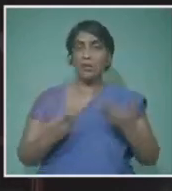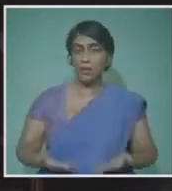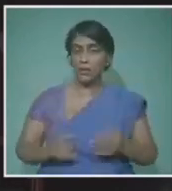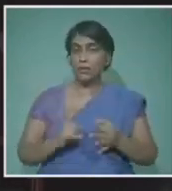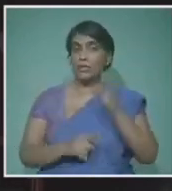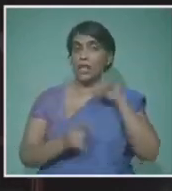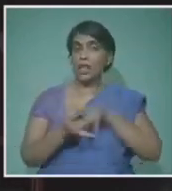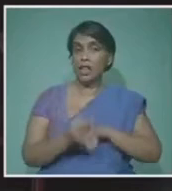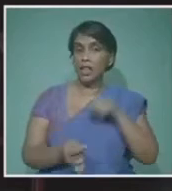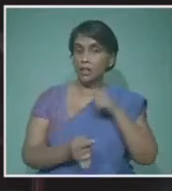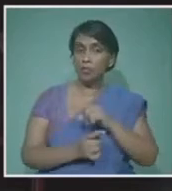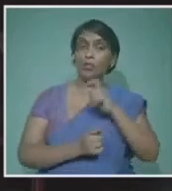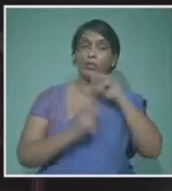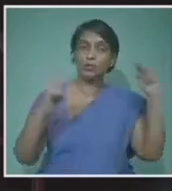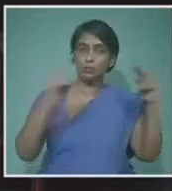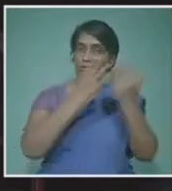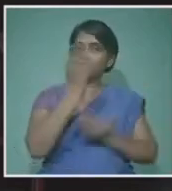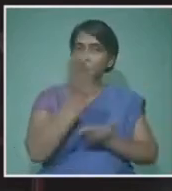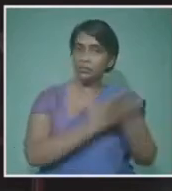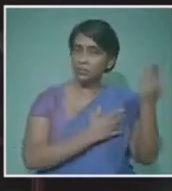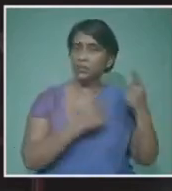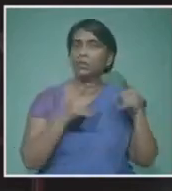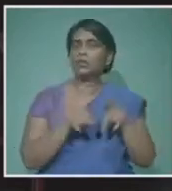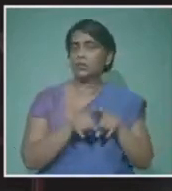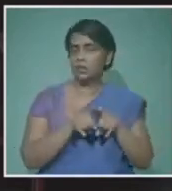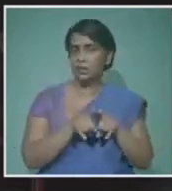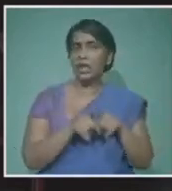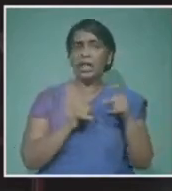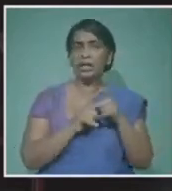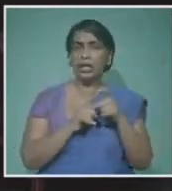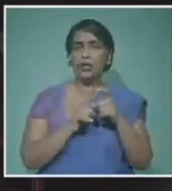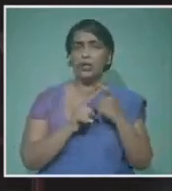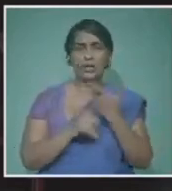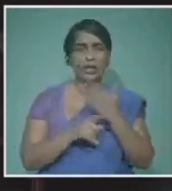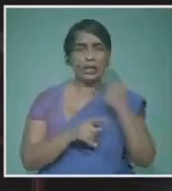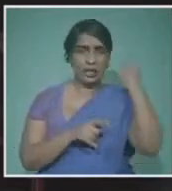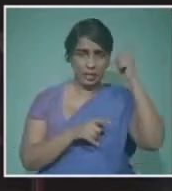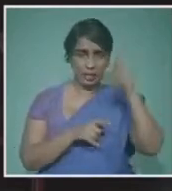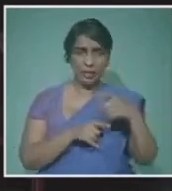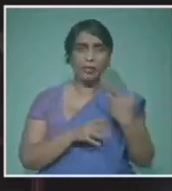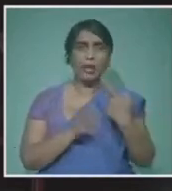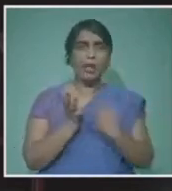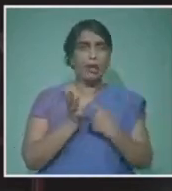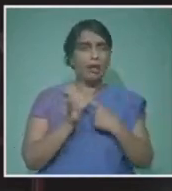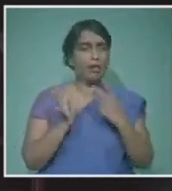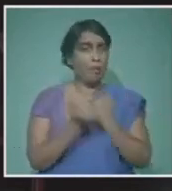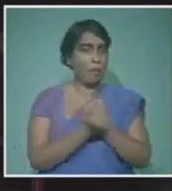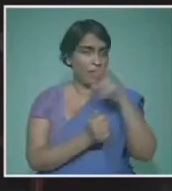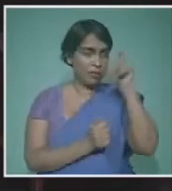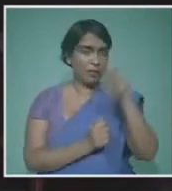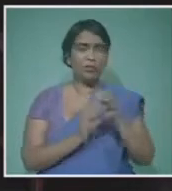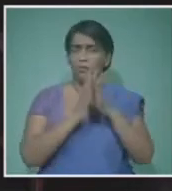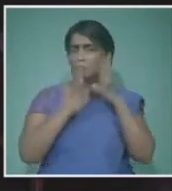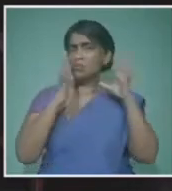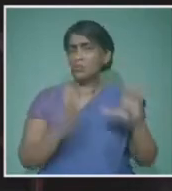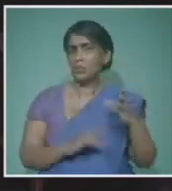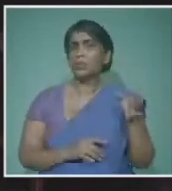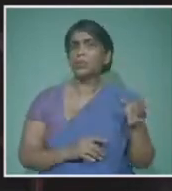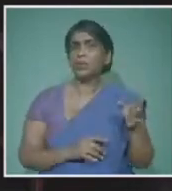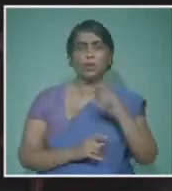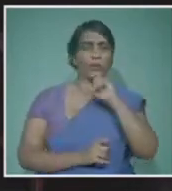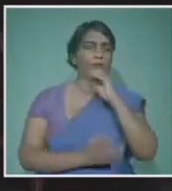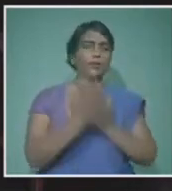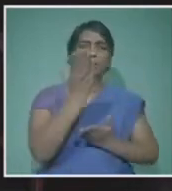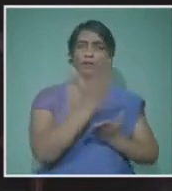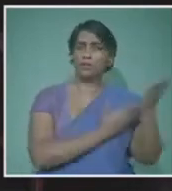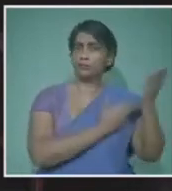ලේකම්තුමත් ශ්‍රේෂ්ඨ අධිකරණයටත් සහ දිලුක්සි ඩයස් මැතිතුමිය ඒ වගේම රවි විද්‍යාලංකාර මේ වගේ බොහෝ අය අභියාචන අධිකරණයේ